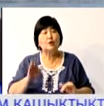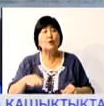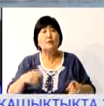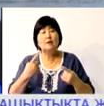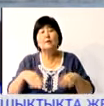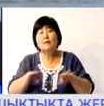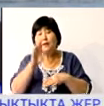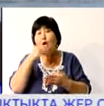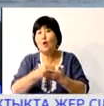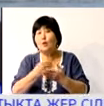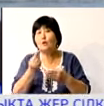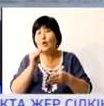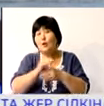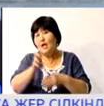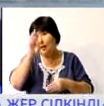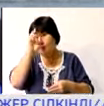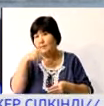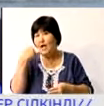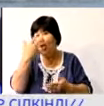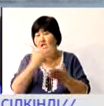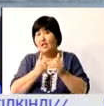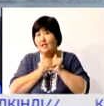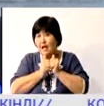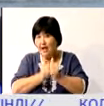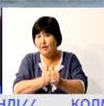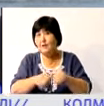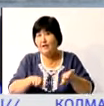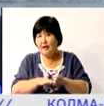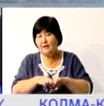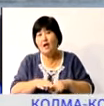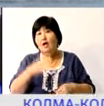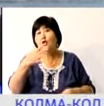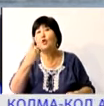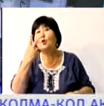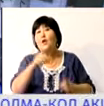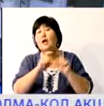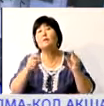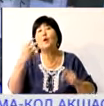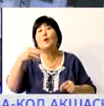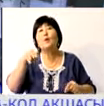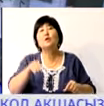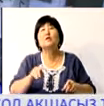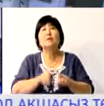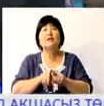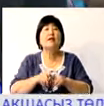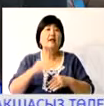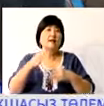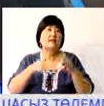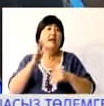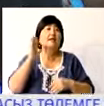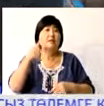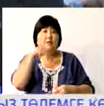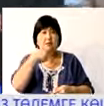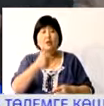бірге бюджеттен қоса еші мемлекеттік жекешелік әріптестік аясында 52 объектіні 30 миллиардқа саламыз деп отырмыз.